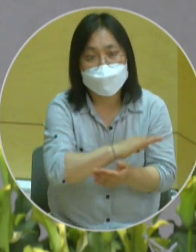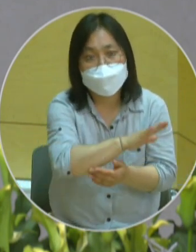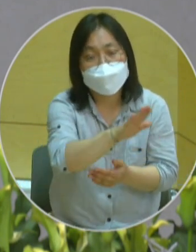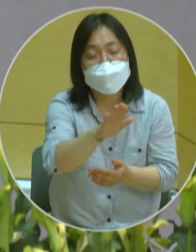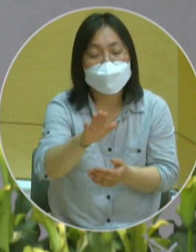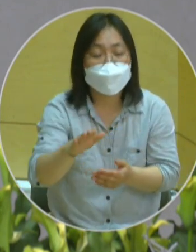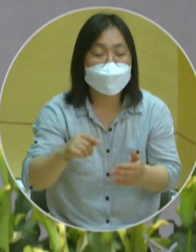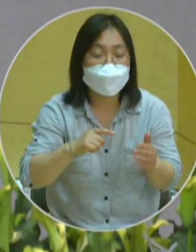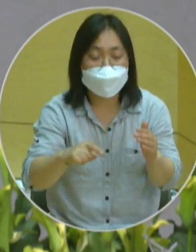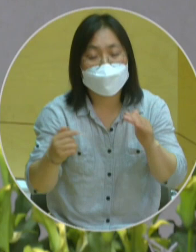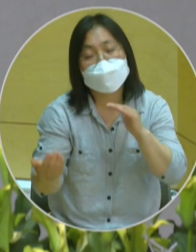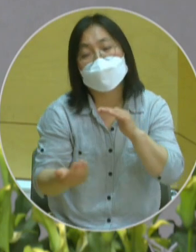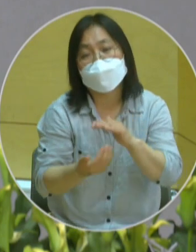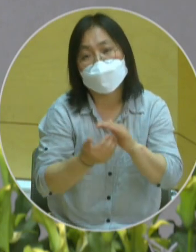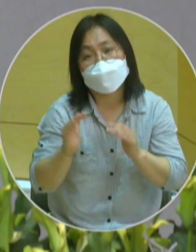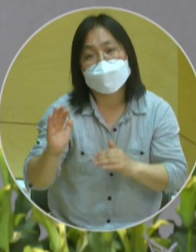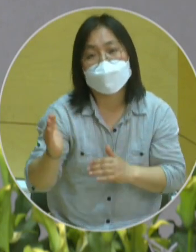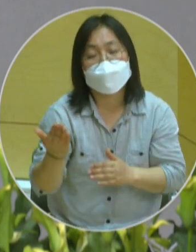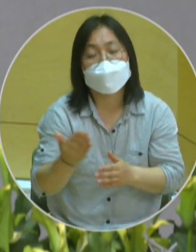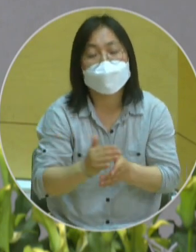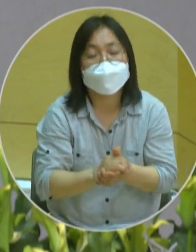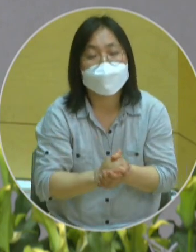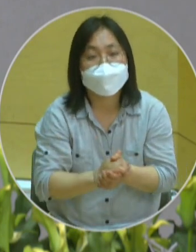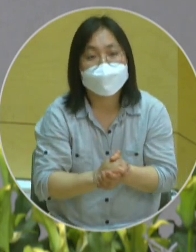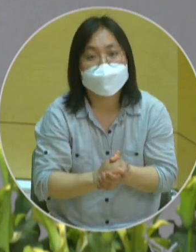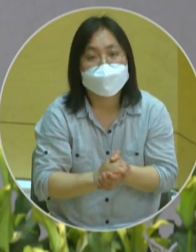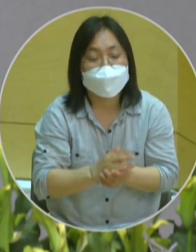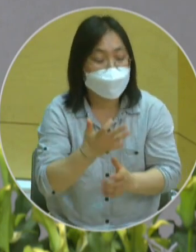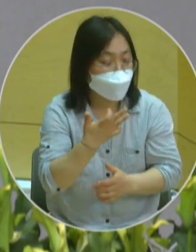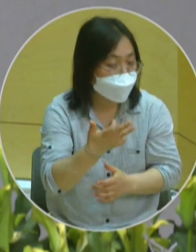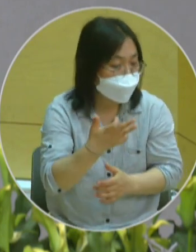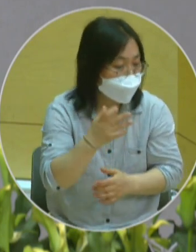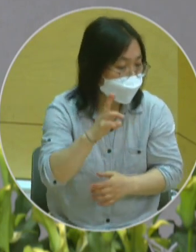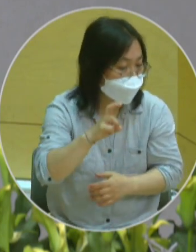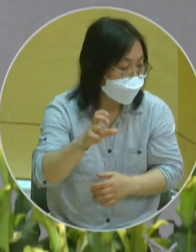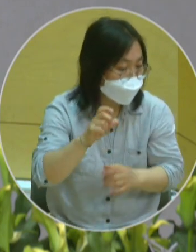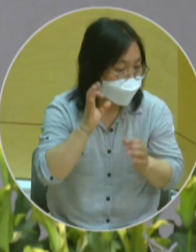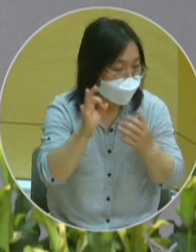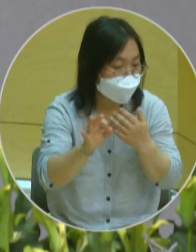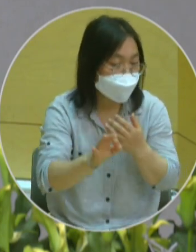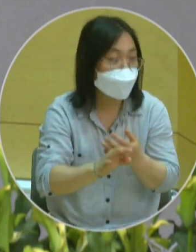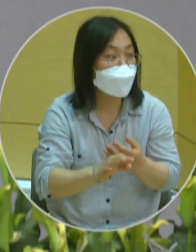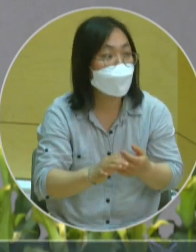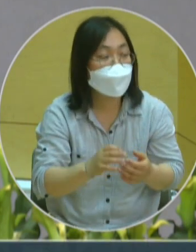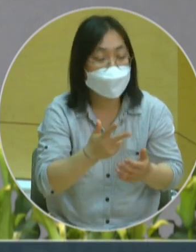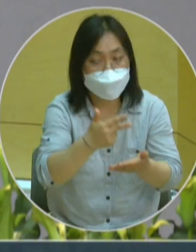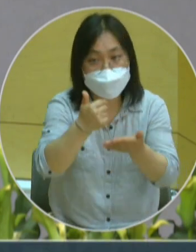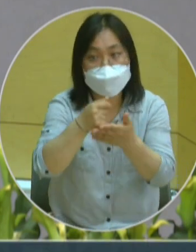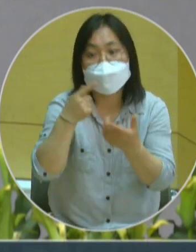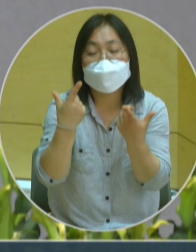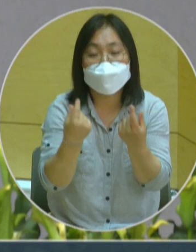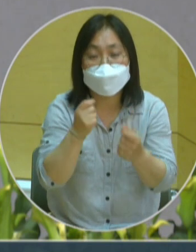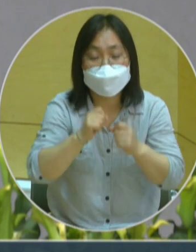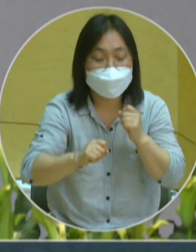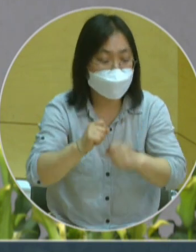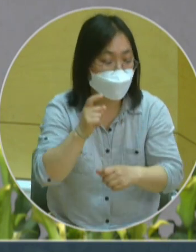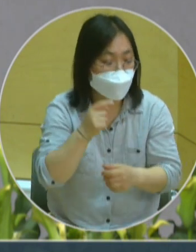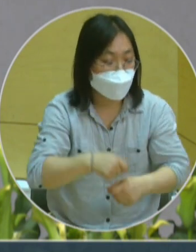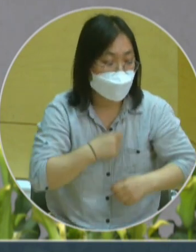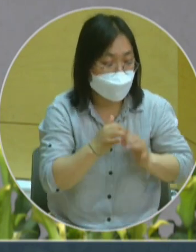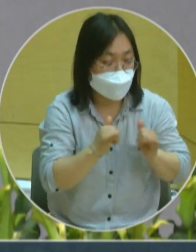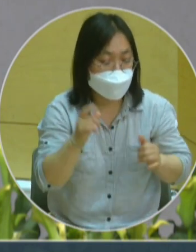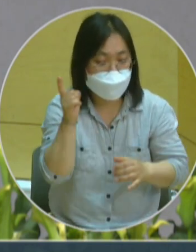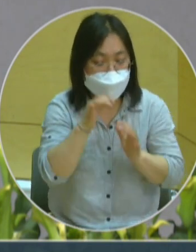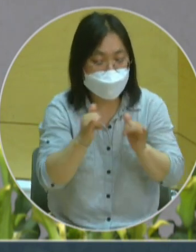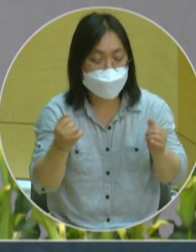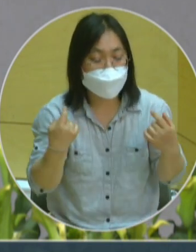이루어져야 되는 것을 말하고 있습니다. 18절 25절 보니까 이랬어요. 주께서 이같이 하사 의인을 악인과 함께